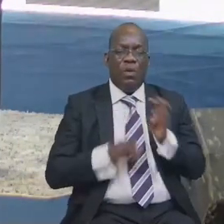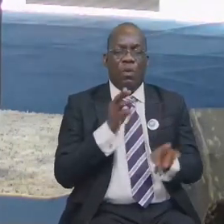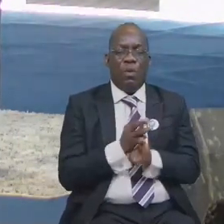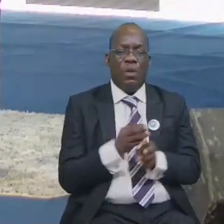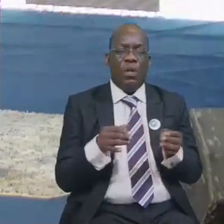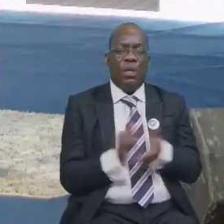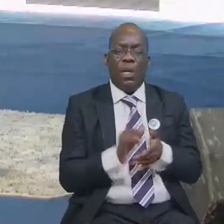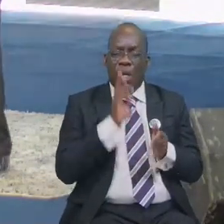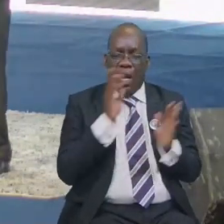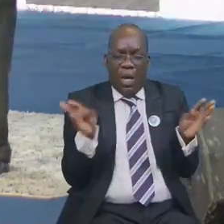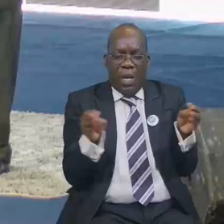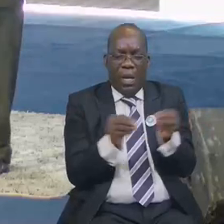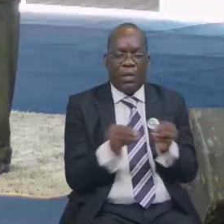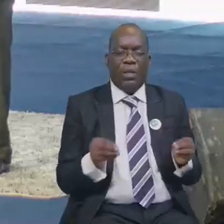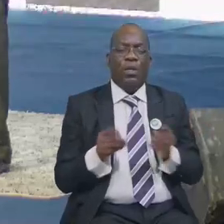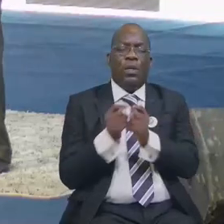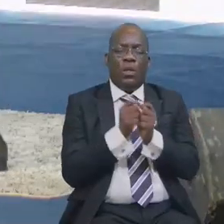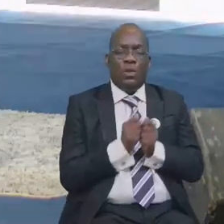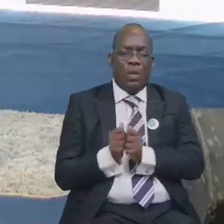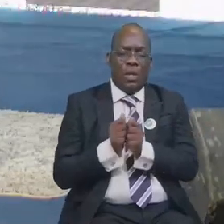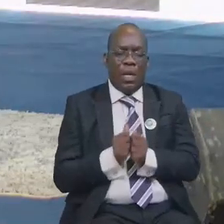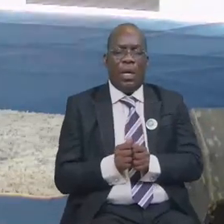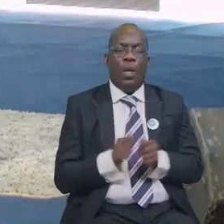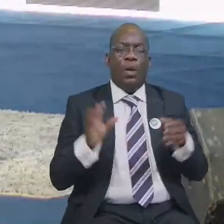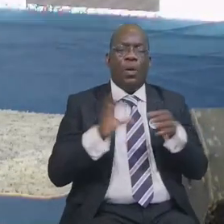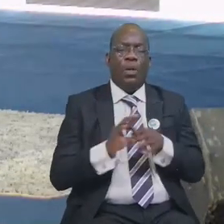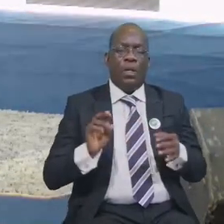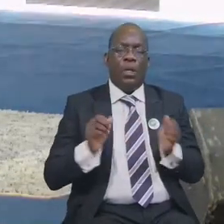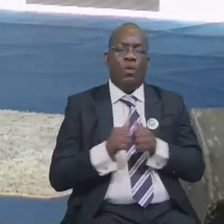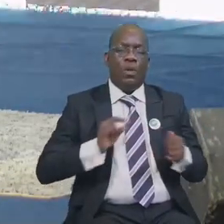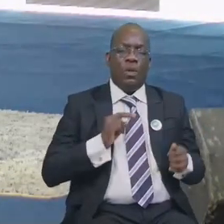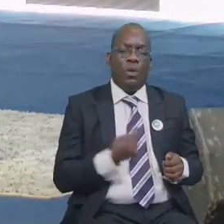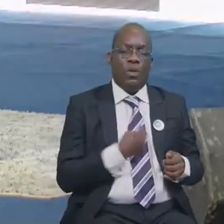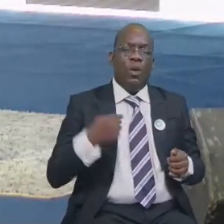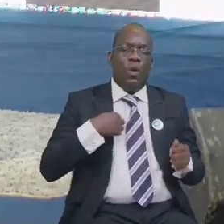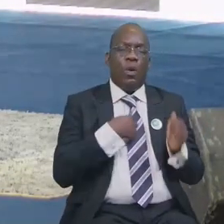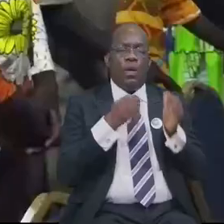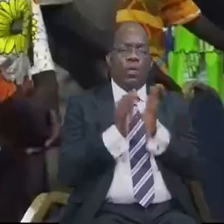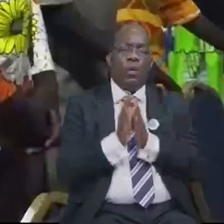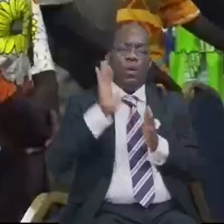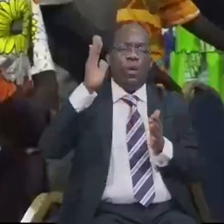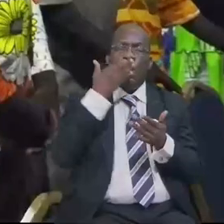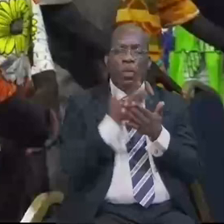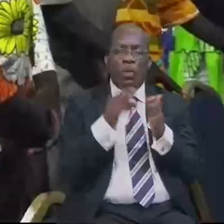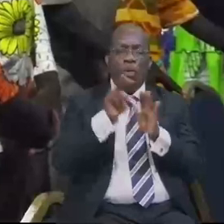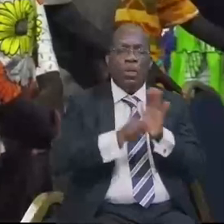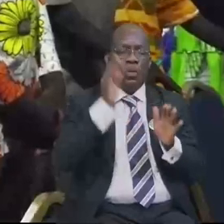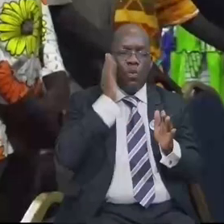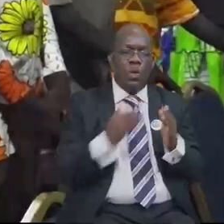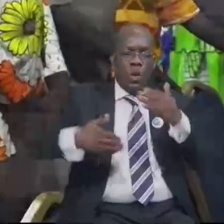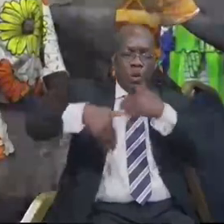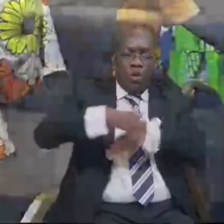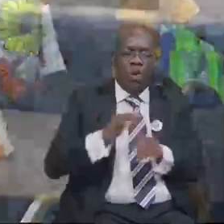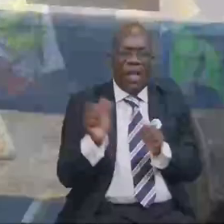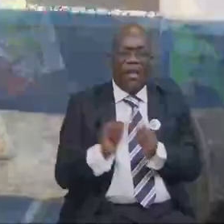rassemblent connectés à nous, nous prions que ta bonté puisse couvrir chacun. Nous